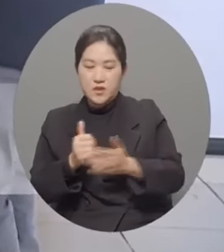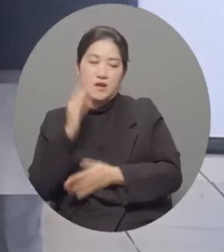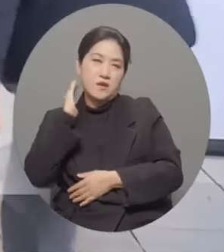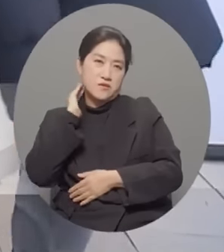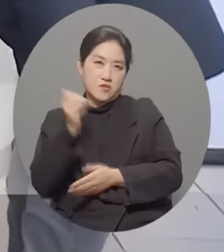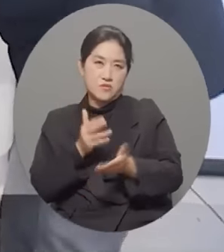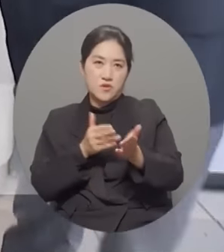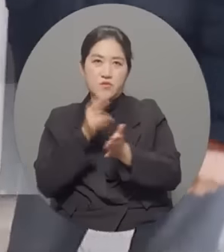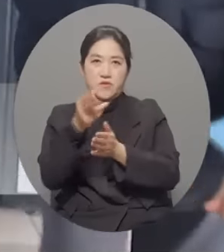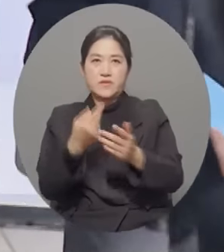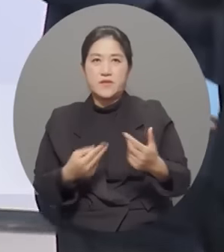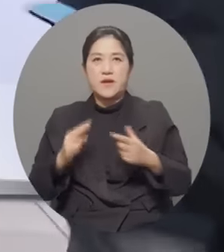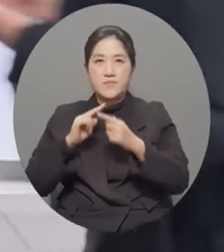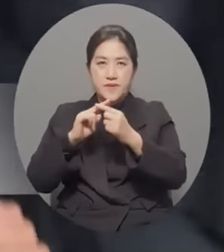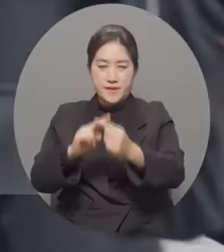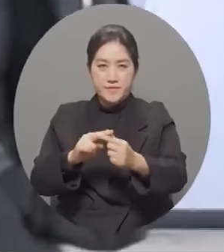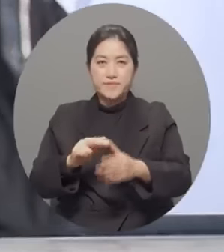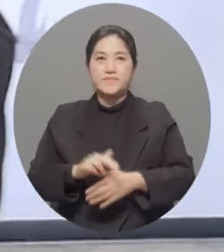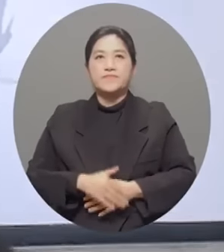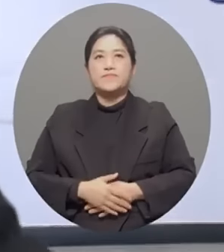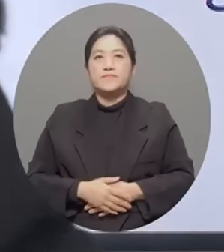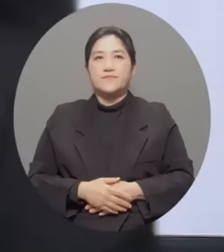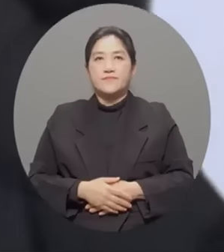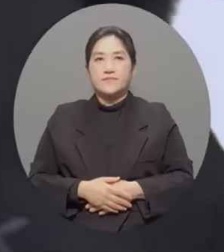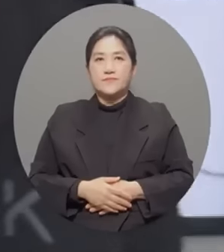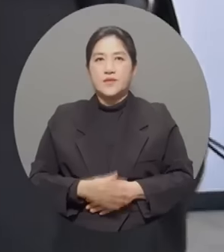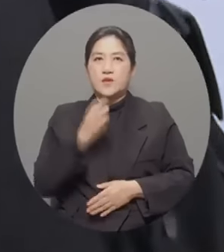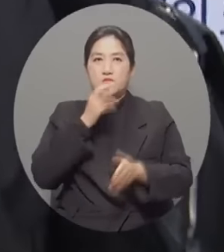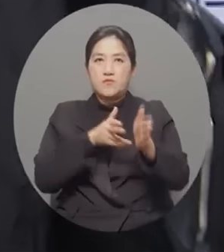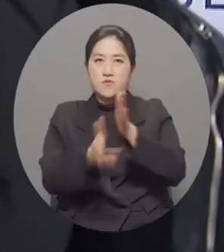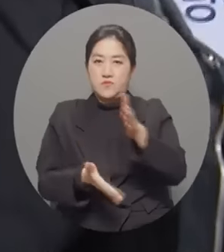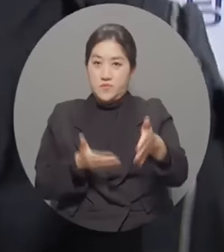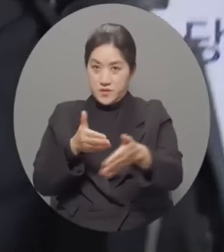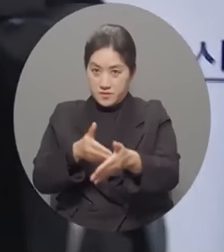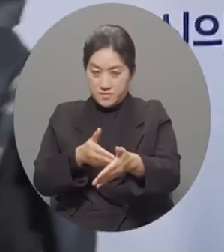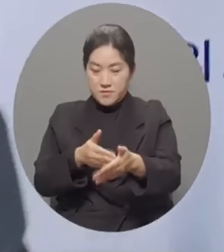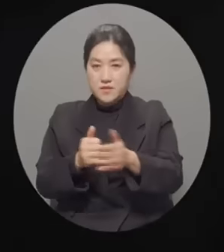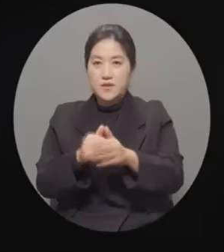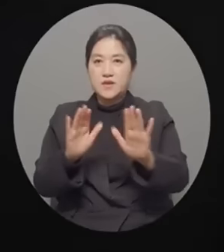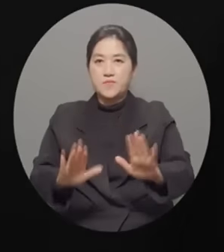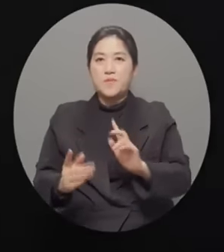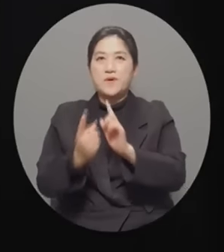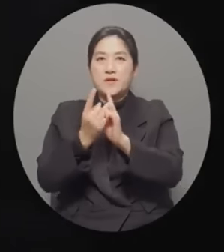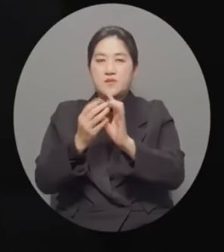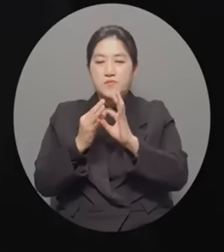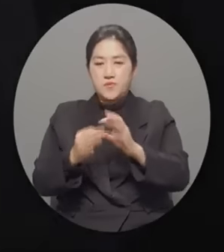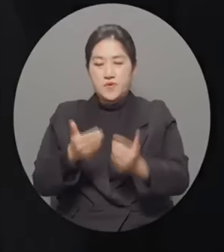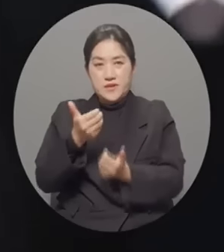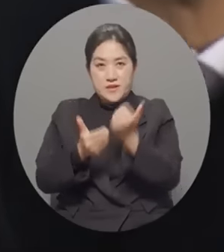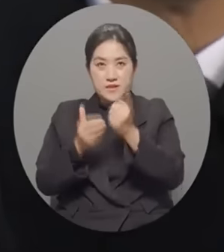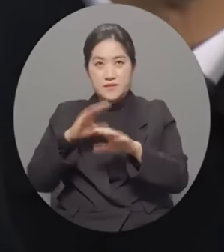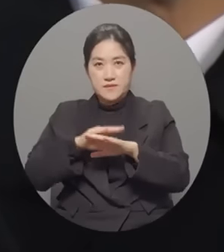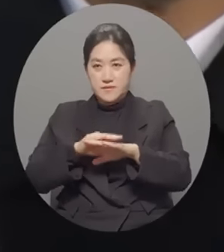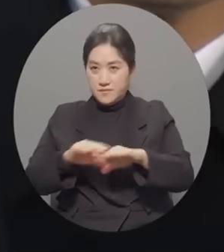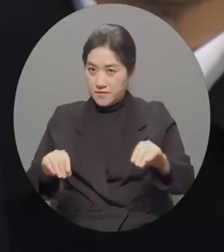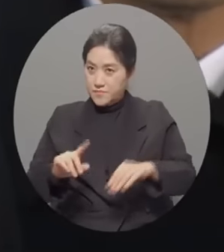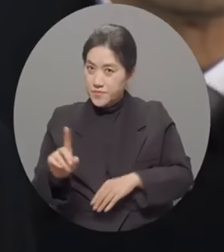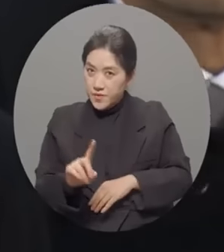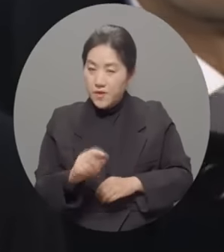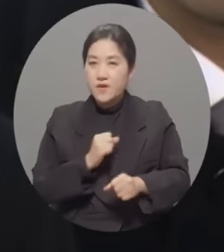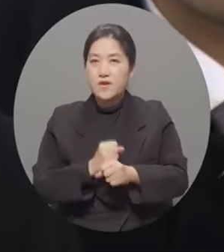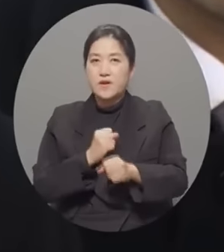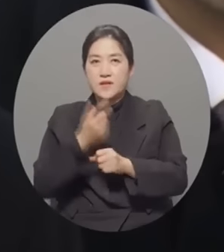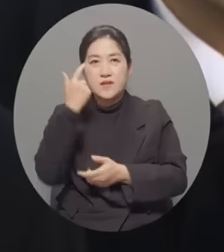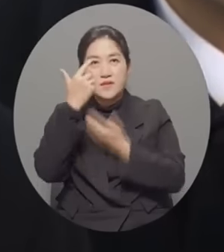전용 열차에 함께 올랐습니다. 서울역에 도착해선 이번 만남으로 갈등이 봉합이 되는 것이냐는